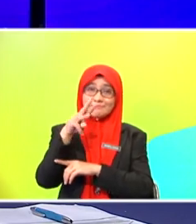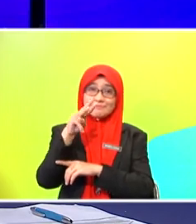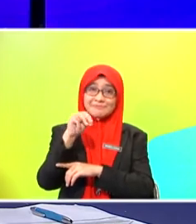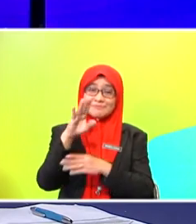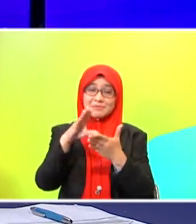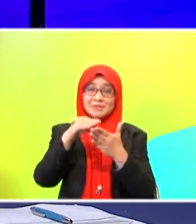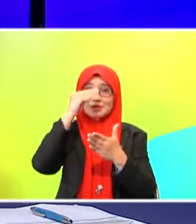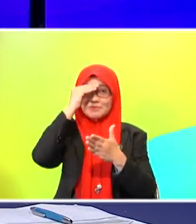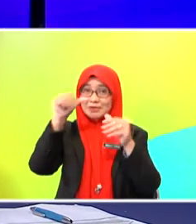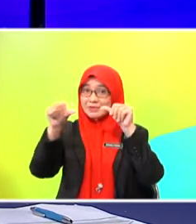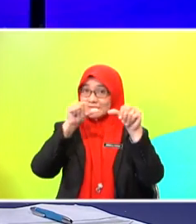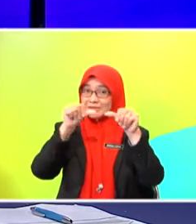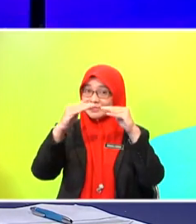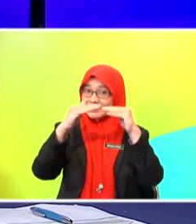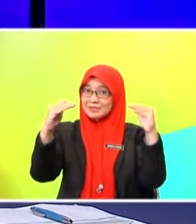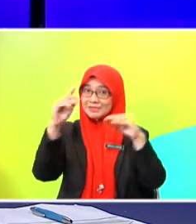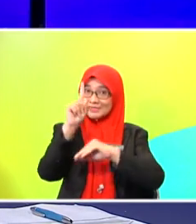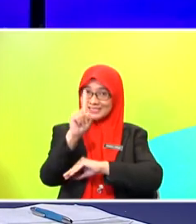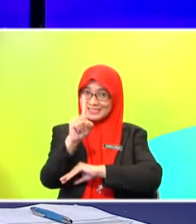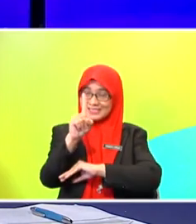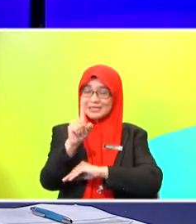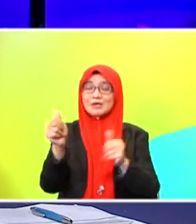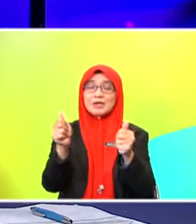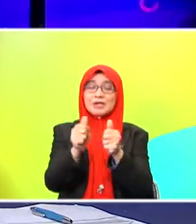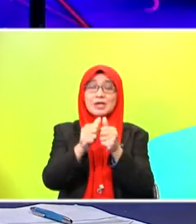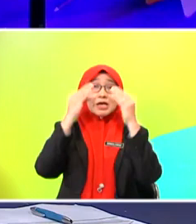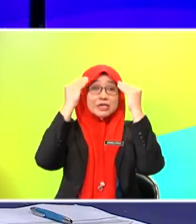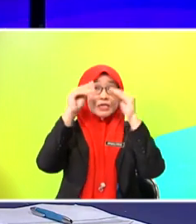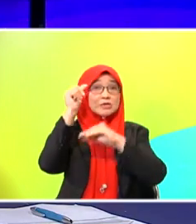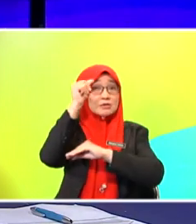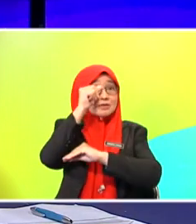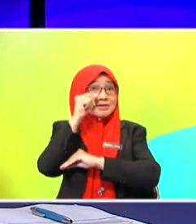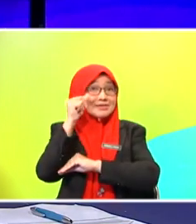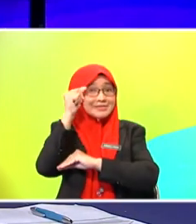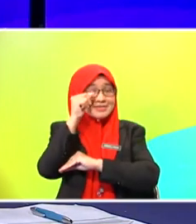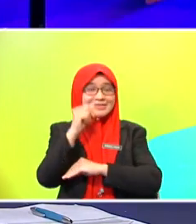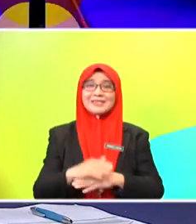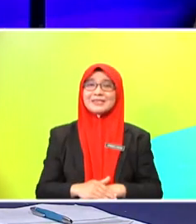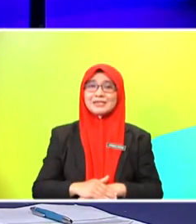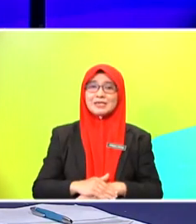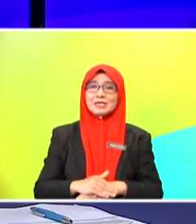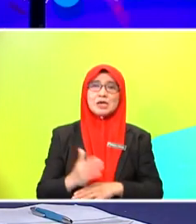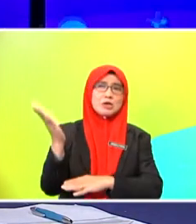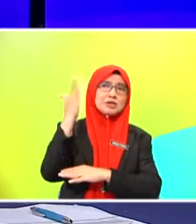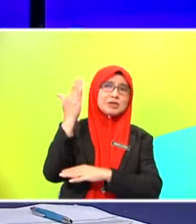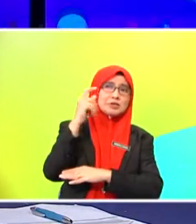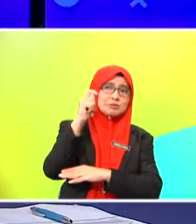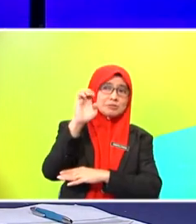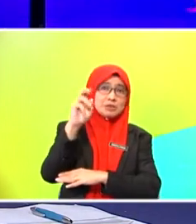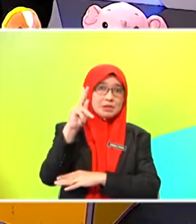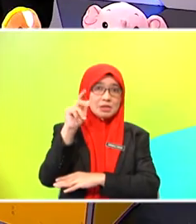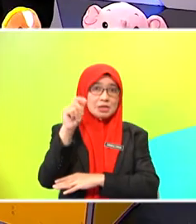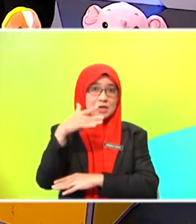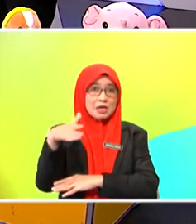nak belajar mata pelajaran sains. Ria masih lagi bersama-sama dengan Cikgu Ataha. Cikgu, kita nak teruskan dengan jom berteka-teki.